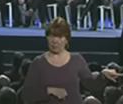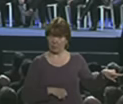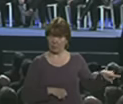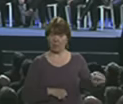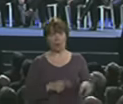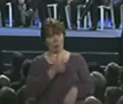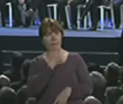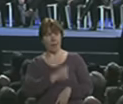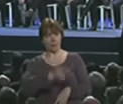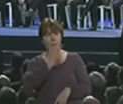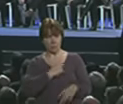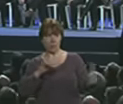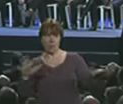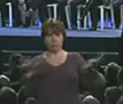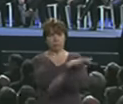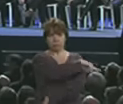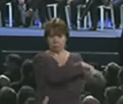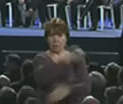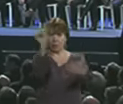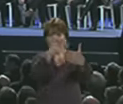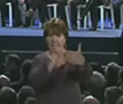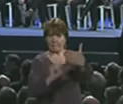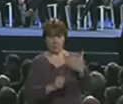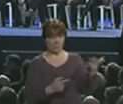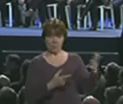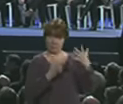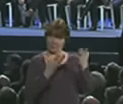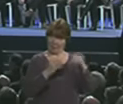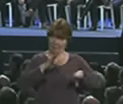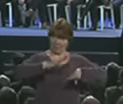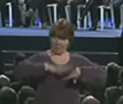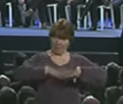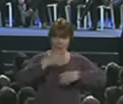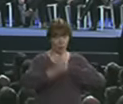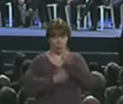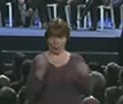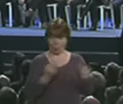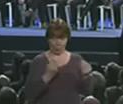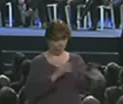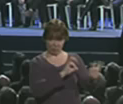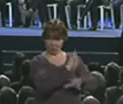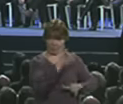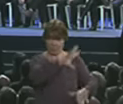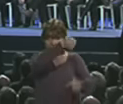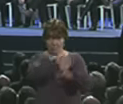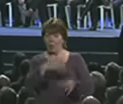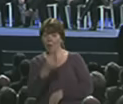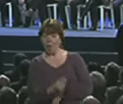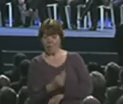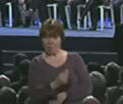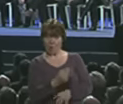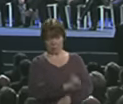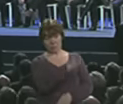Mais c'est facile de se boucher le nez, Monsieur Hollande, quand on n'habite pas dans un quartier où l'on souffre et quand on ne met pas ses enfants dans une